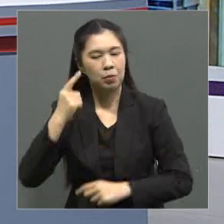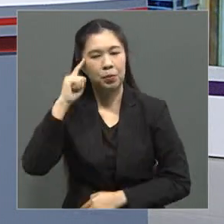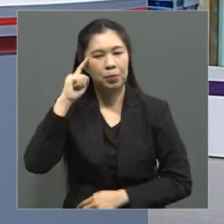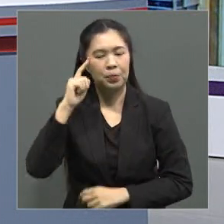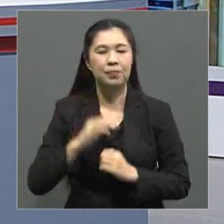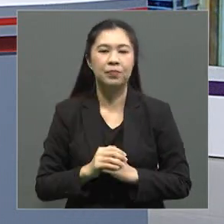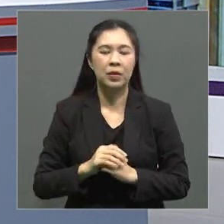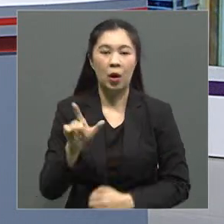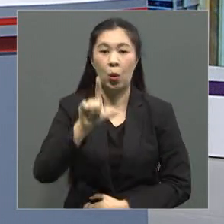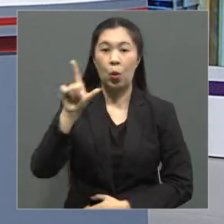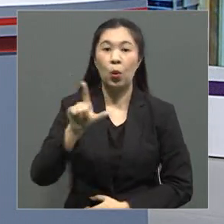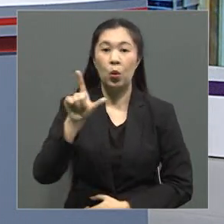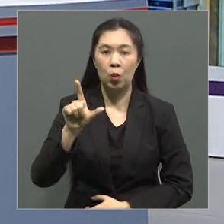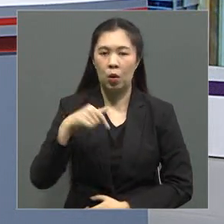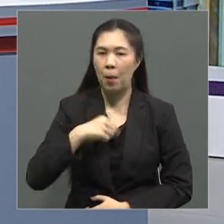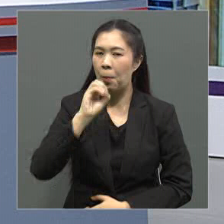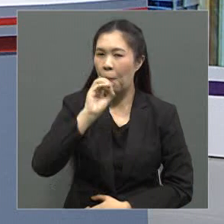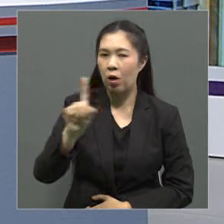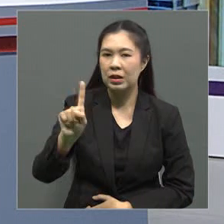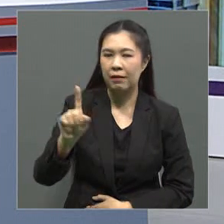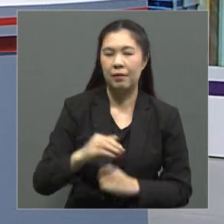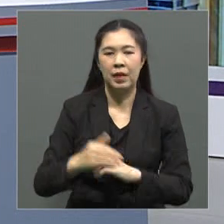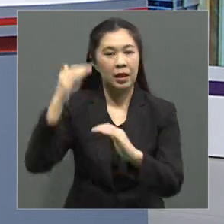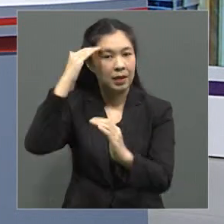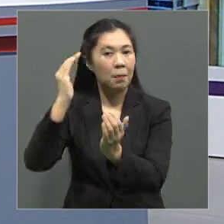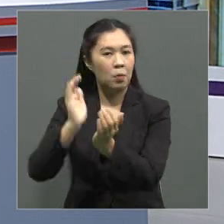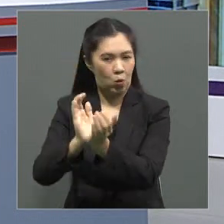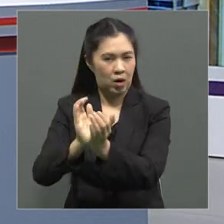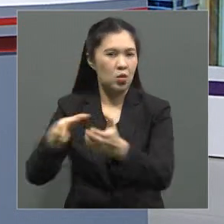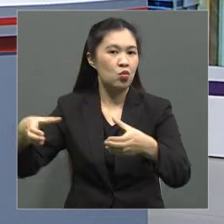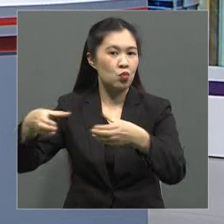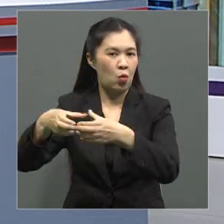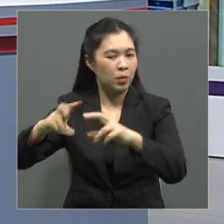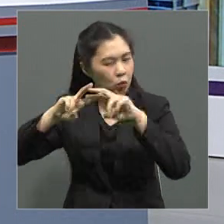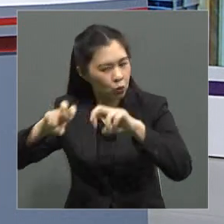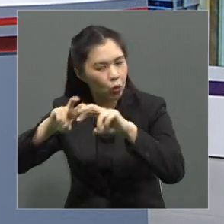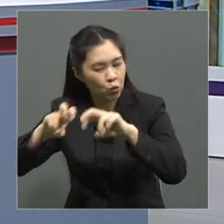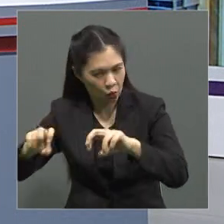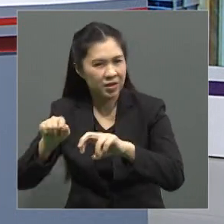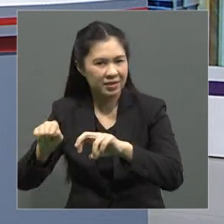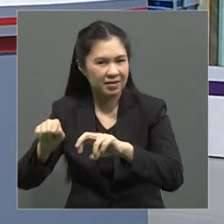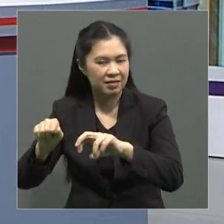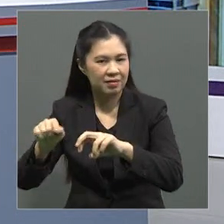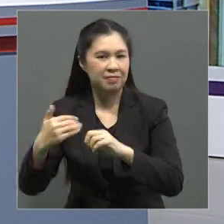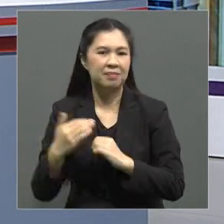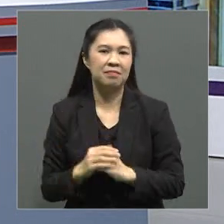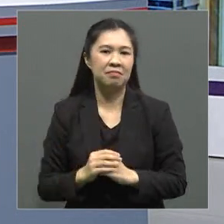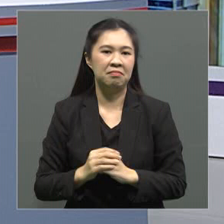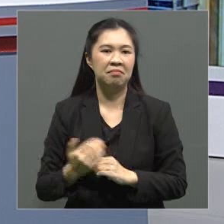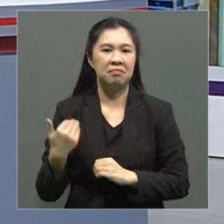ว่าตัวลุงเปี๊ยกเองก็ให้การบอกว่ามีตำรวจเนี่ยชุดสืบสวนชั้นประทวนแล้วก็ใส่ขา